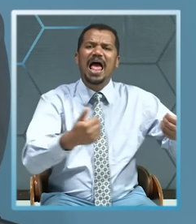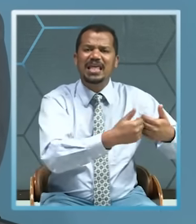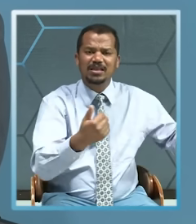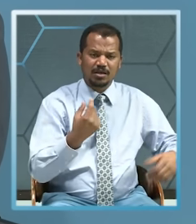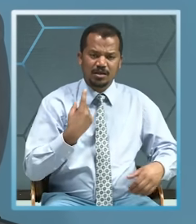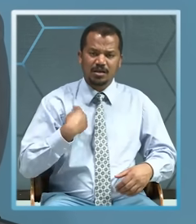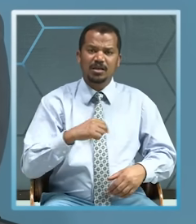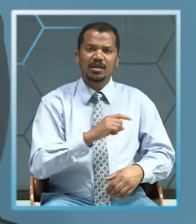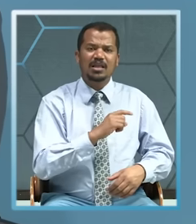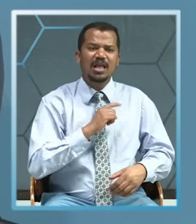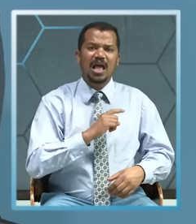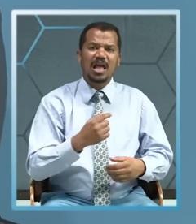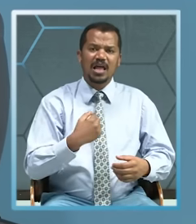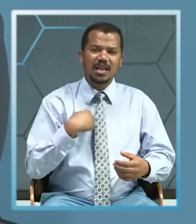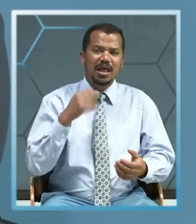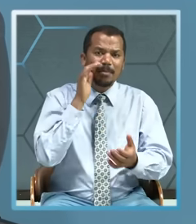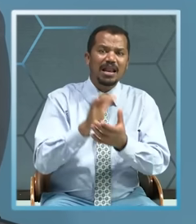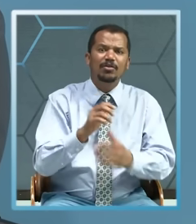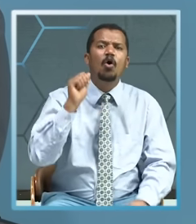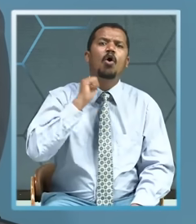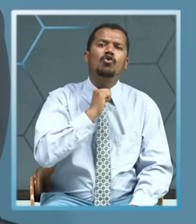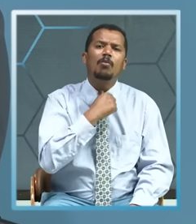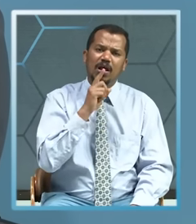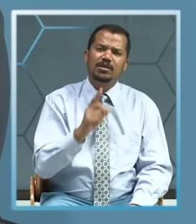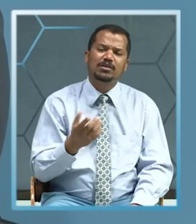የመለያየት ነገር በቃ እኛ እኔ ባለቤቴ ኦሮሞ ናት